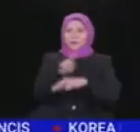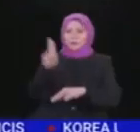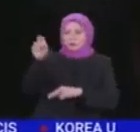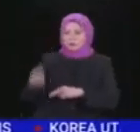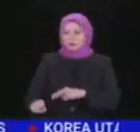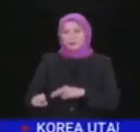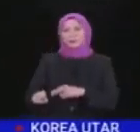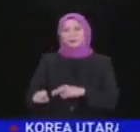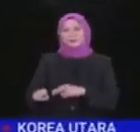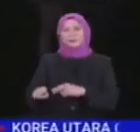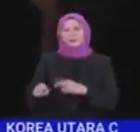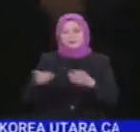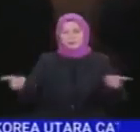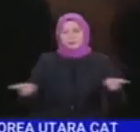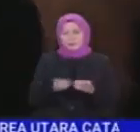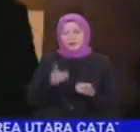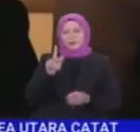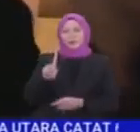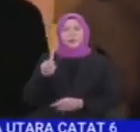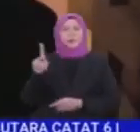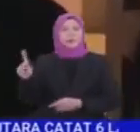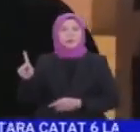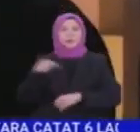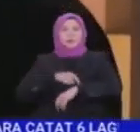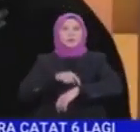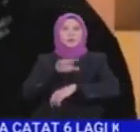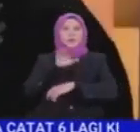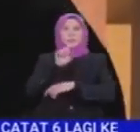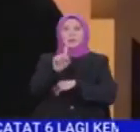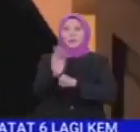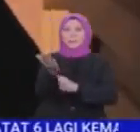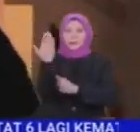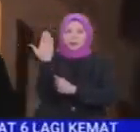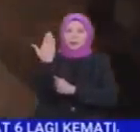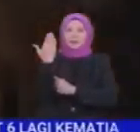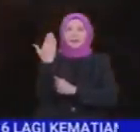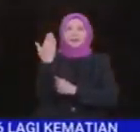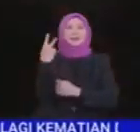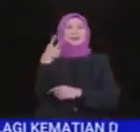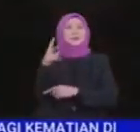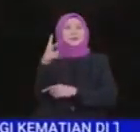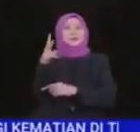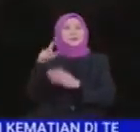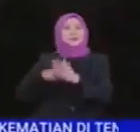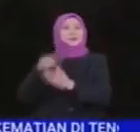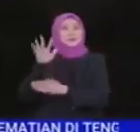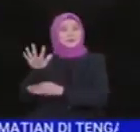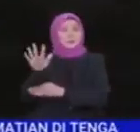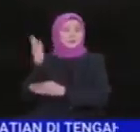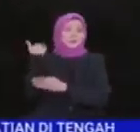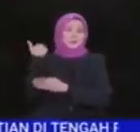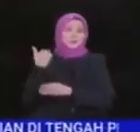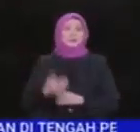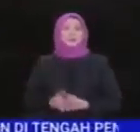arah utara di dalam daerah Kuala kangsar pada pukul 1 pagi 12 Mei lalu